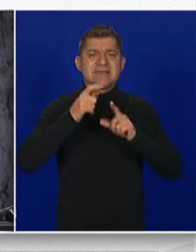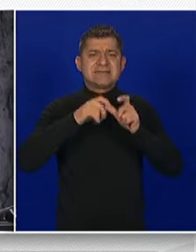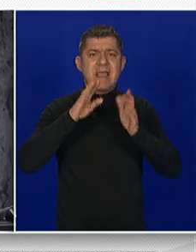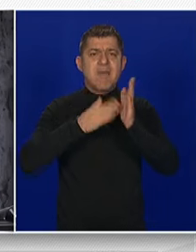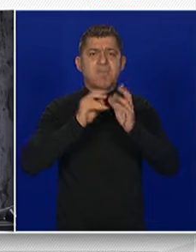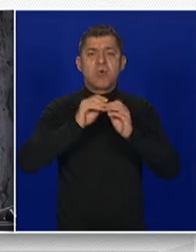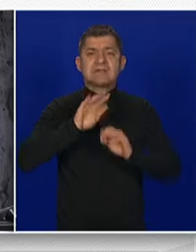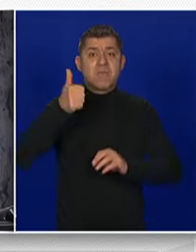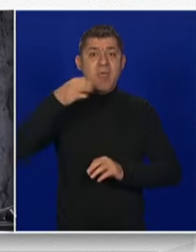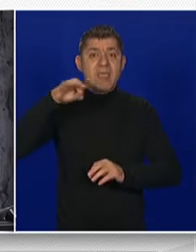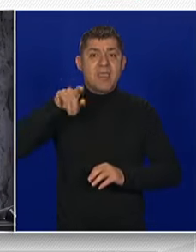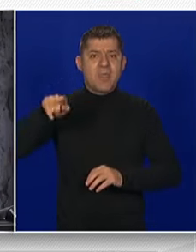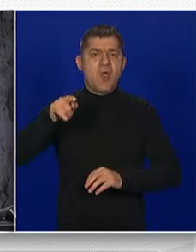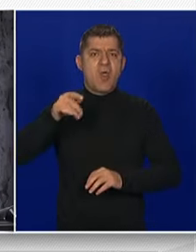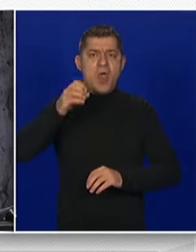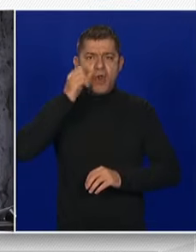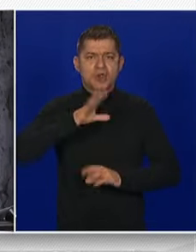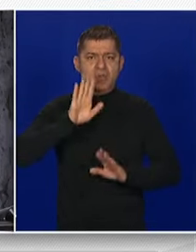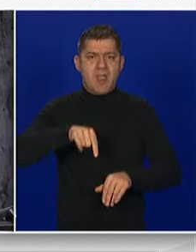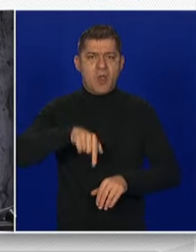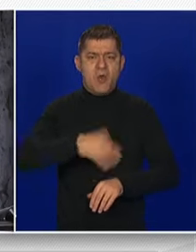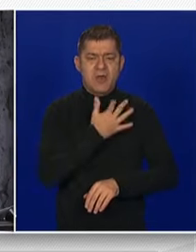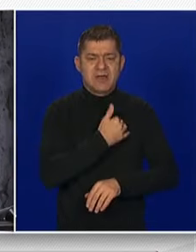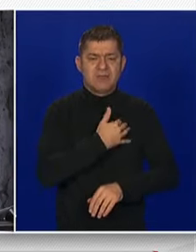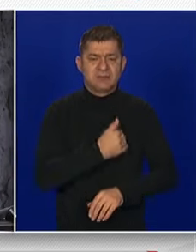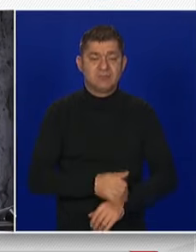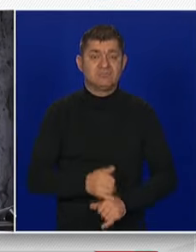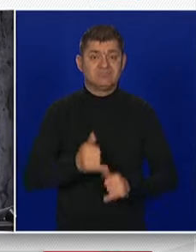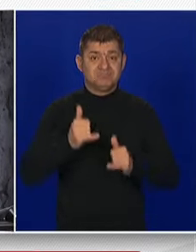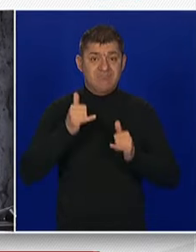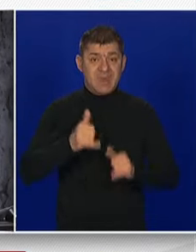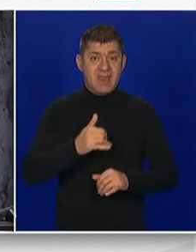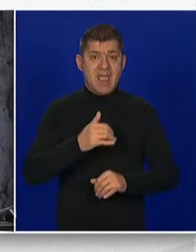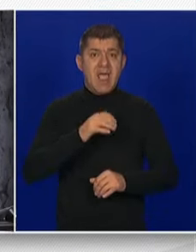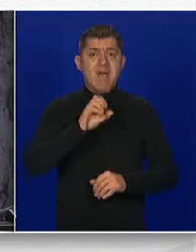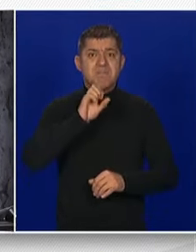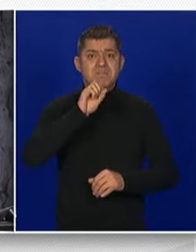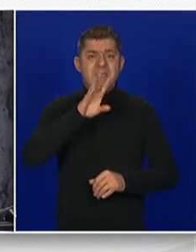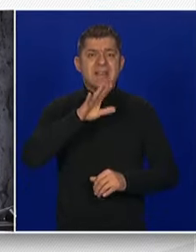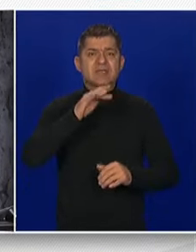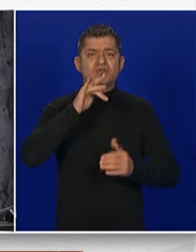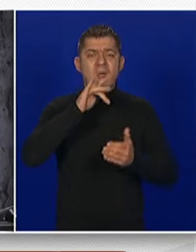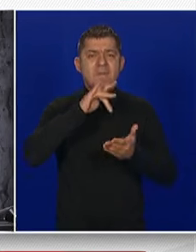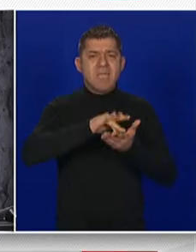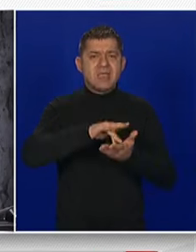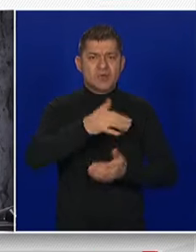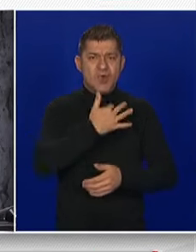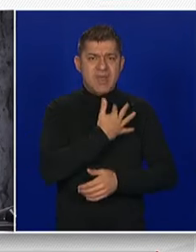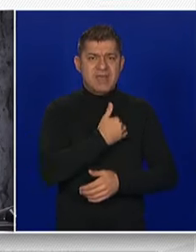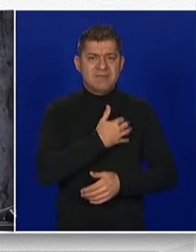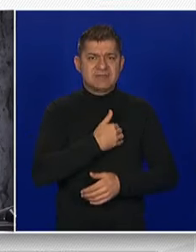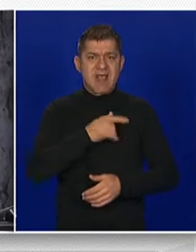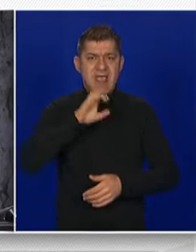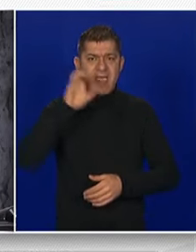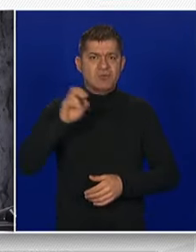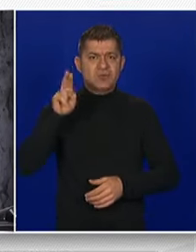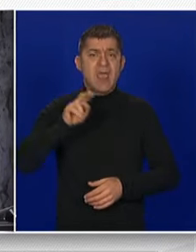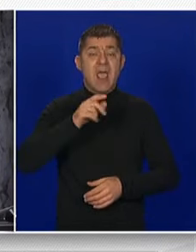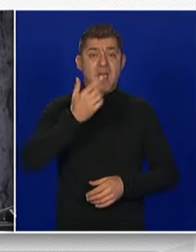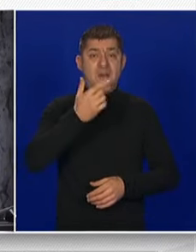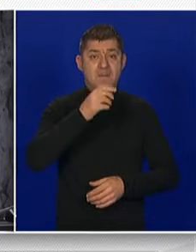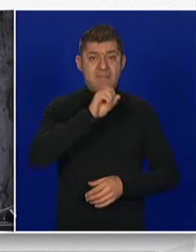tiče mortaliteta, Hrvatska je sad na 15. mjestu na ljestvici zemalja Europske unije, dakle